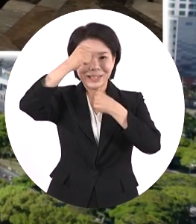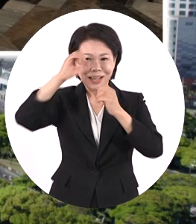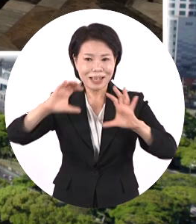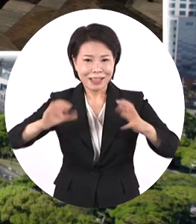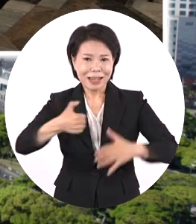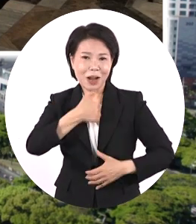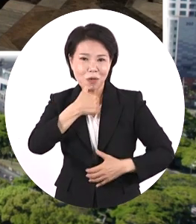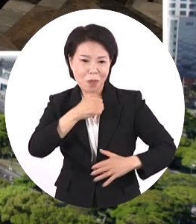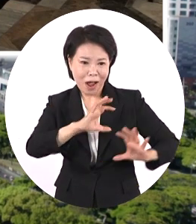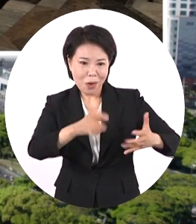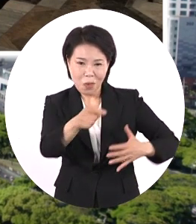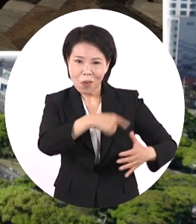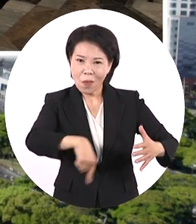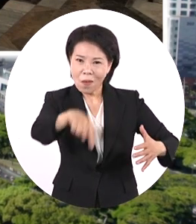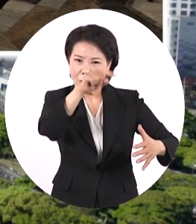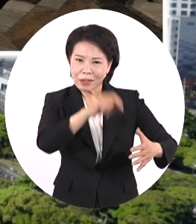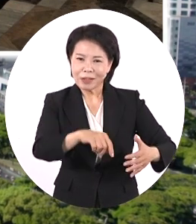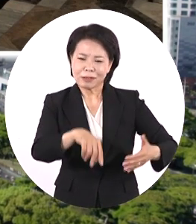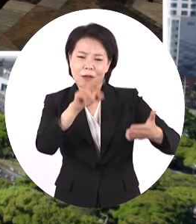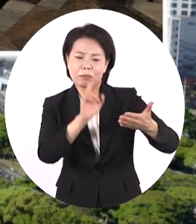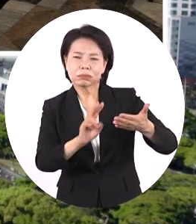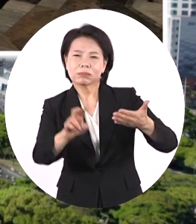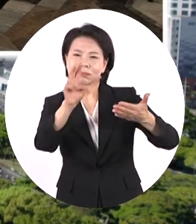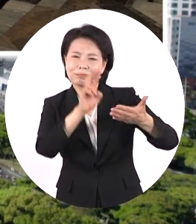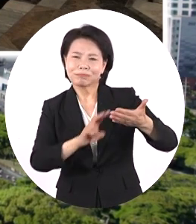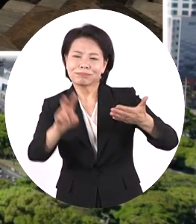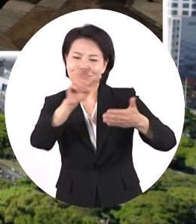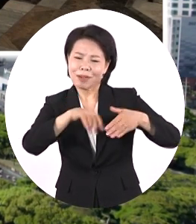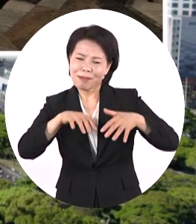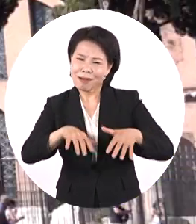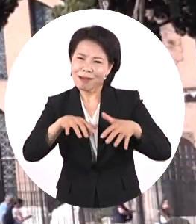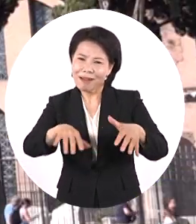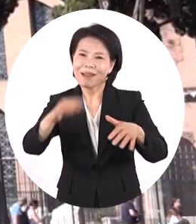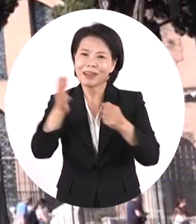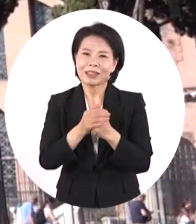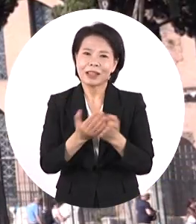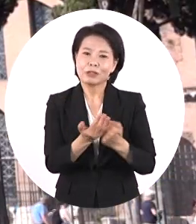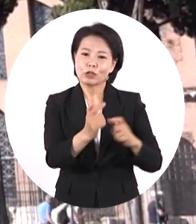로마 한복판에서 장엄한 진혼곡으로 울려 퍼졌습니다.